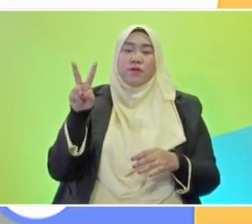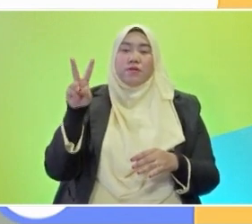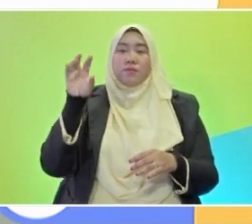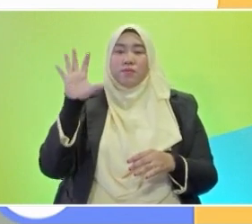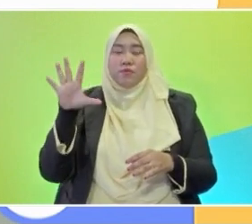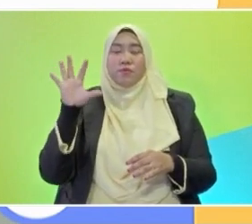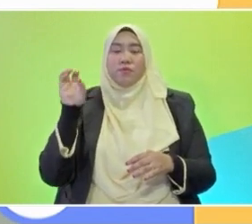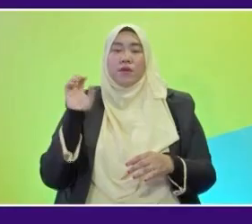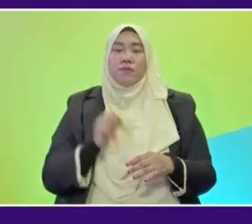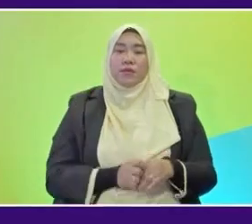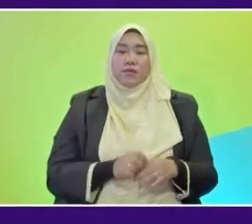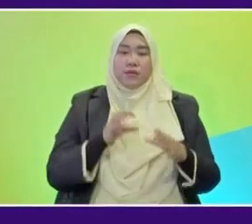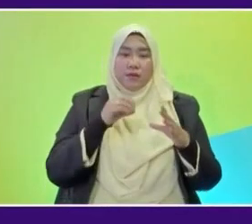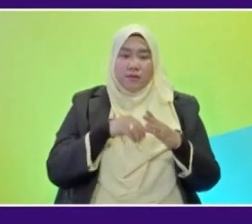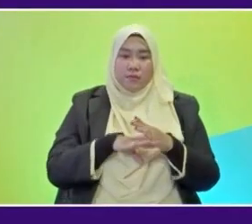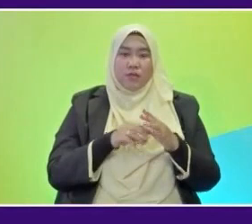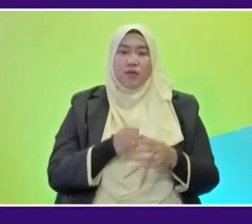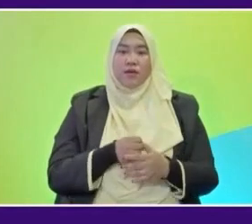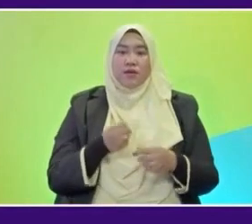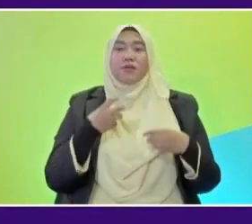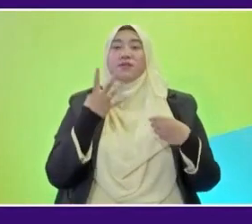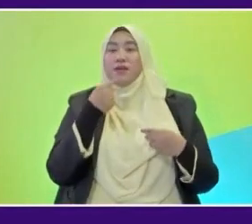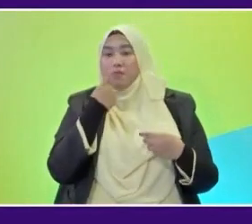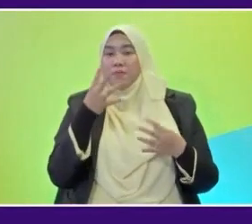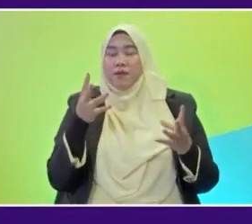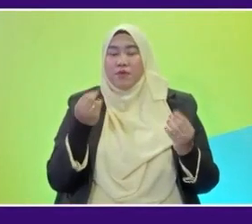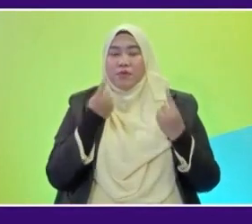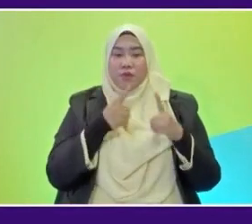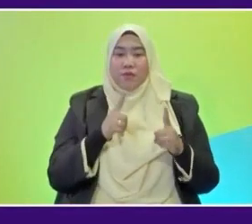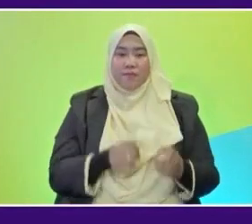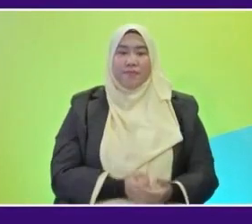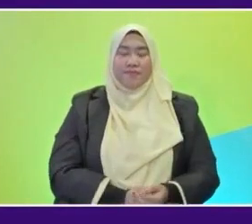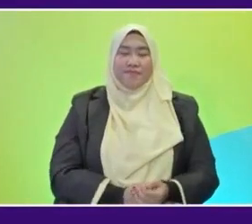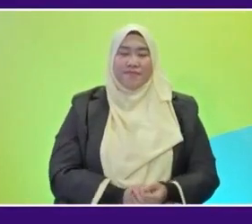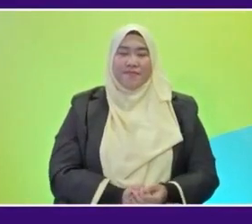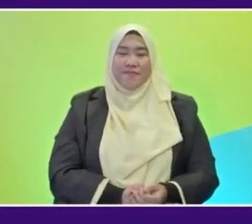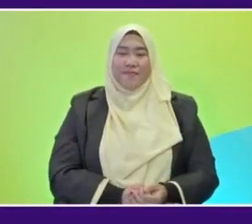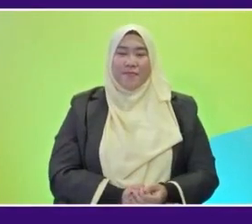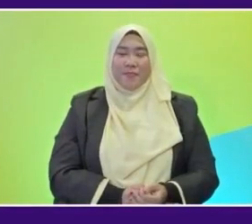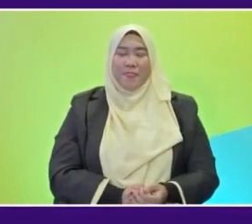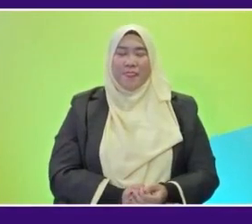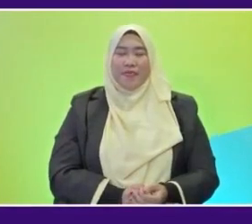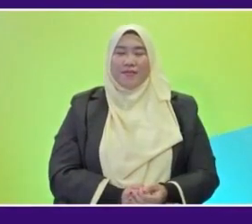Oke saya pernah jawab si lega yang model Nafis Nafis yang dekat